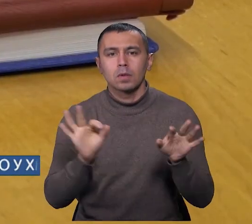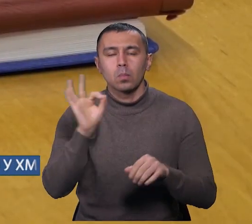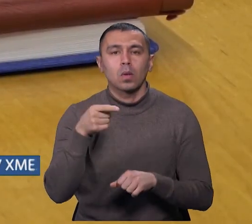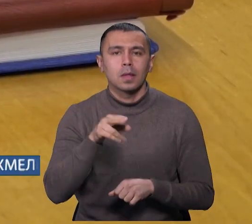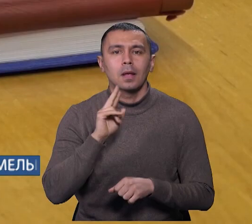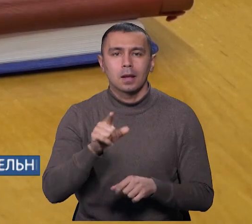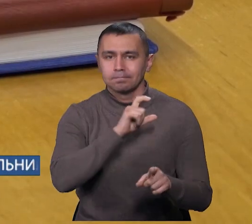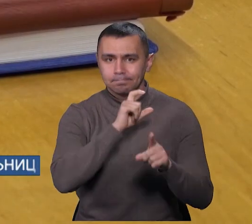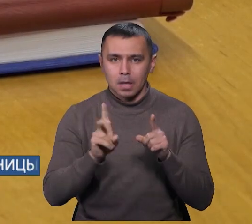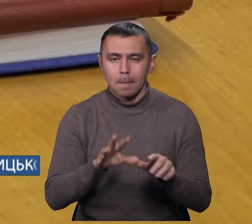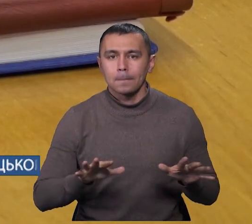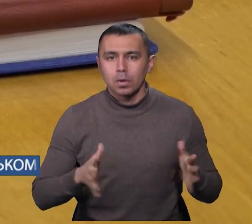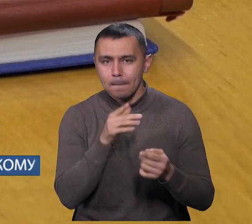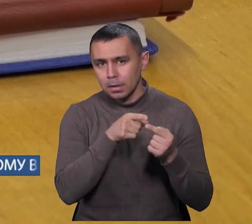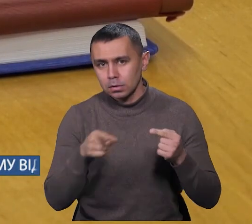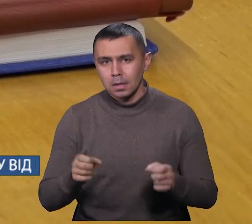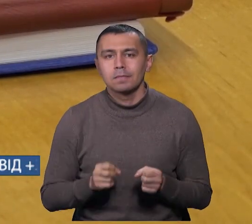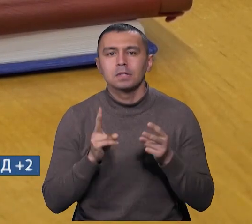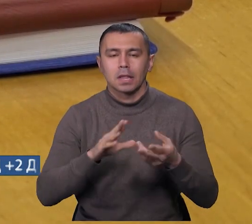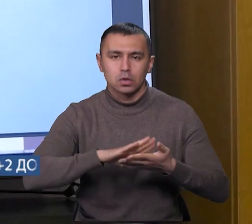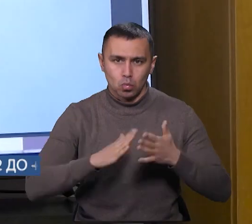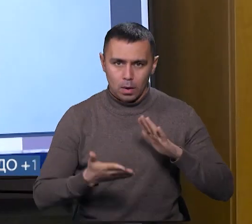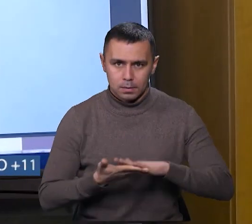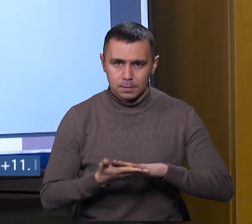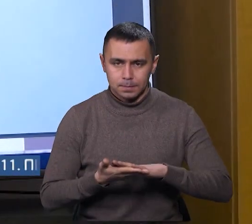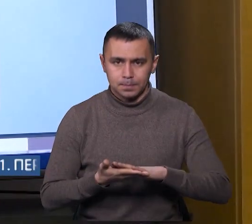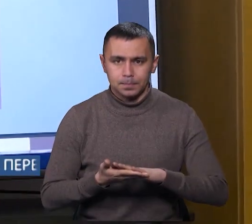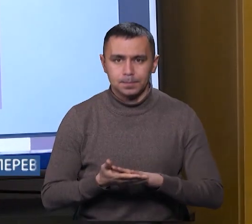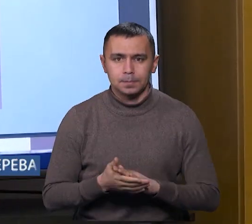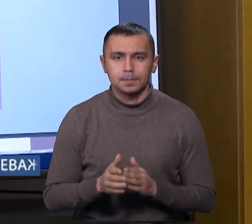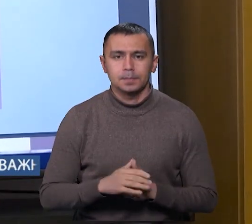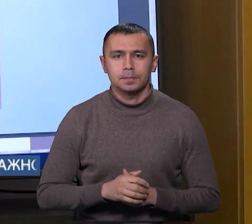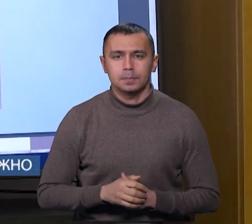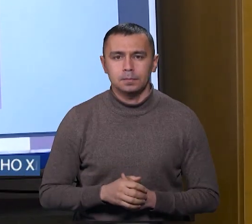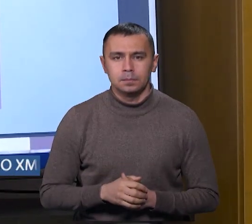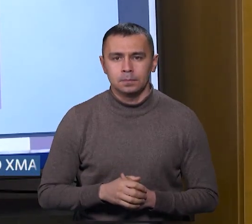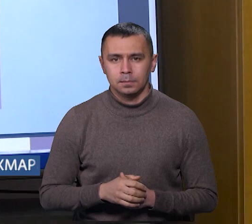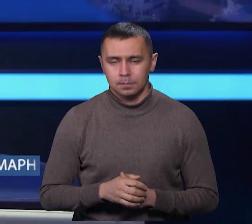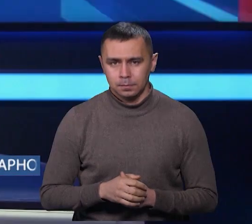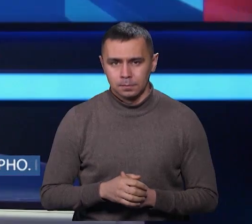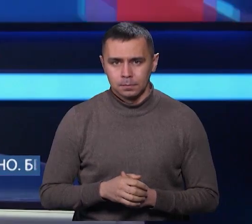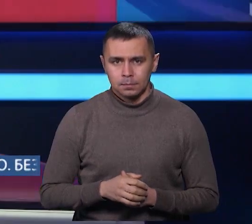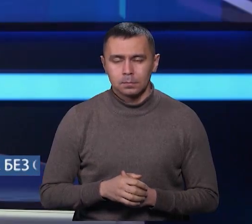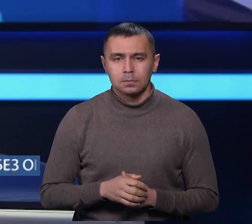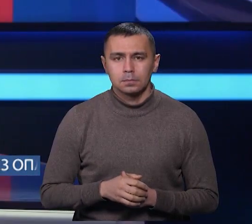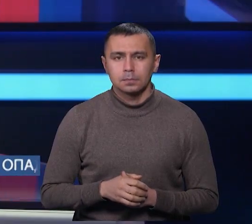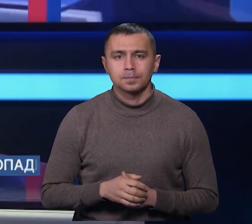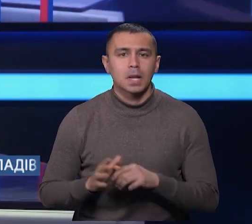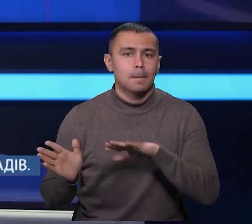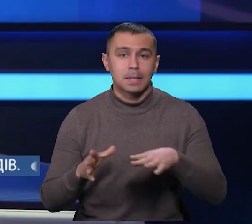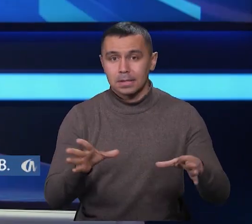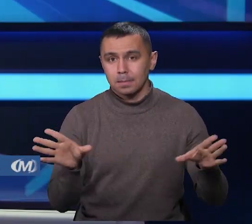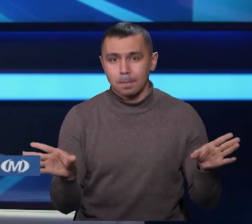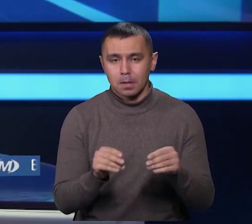те, як реагувати на події під час надзвичайних ситуацій. Ірина Муляр, Микола Юрковський, новини міста. Після